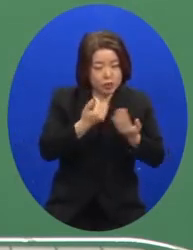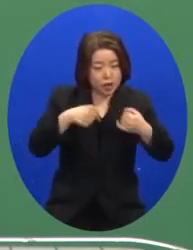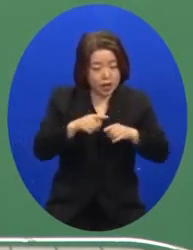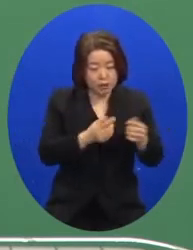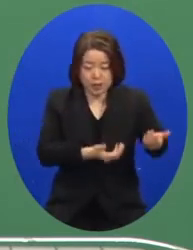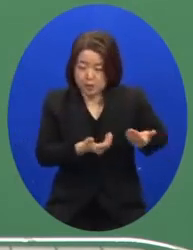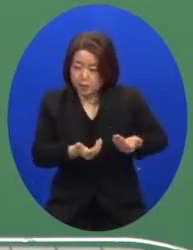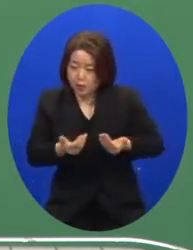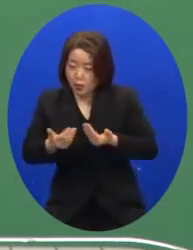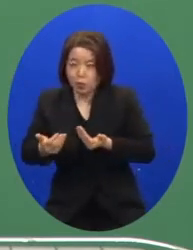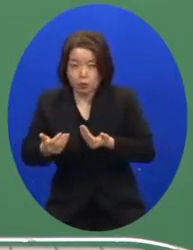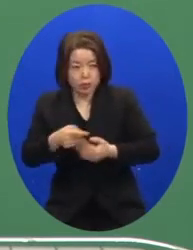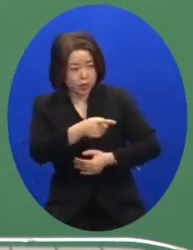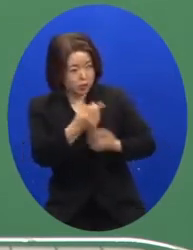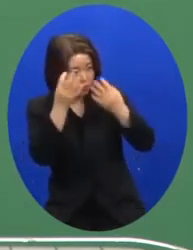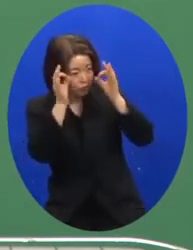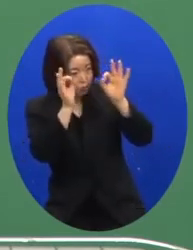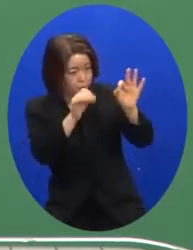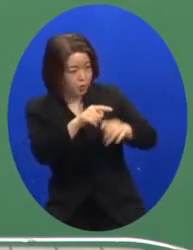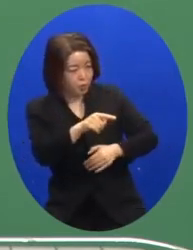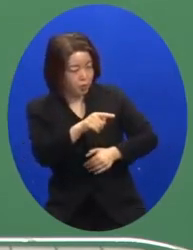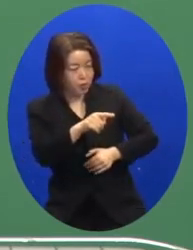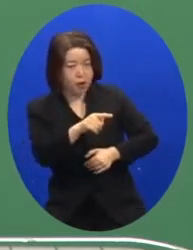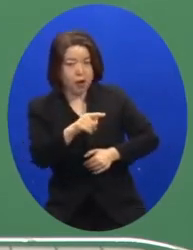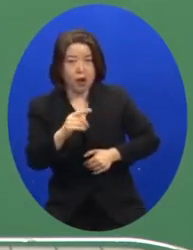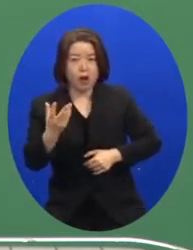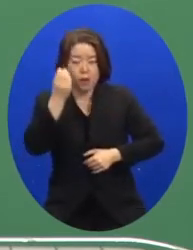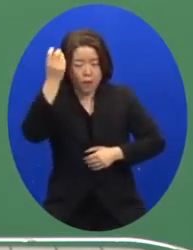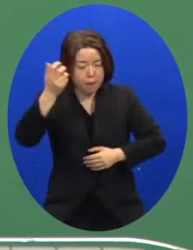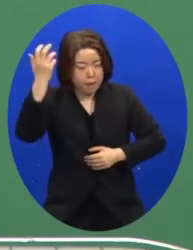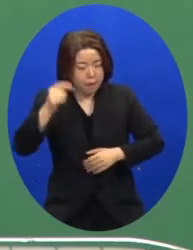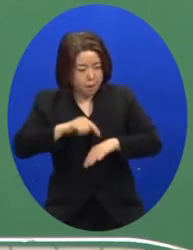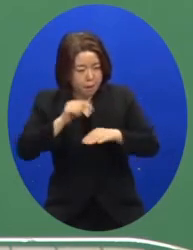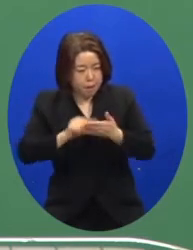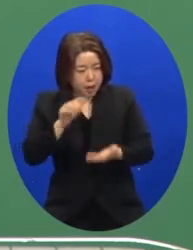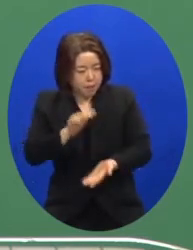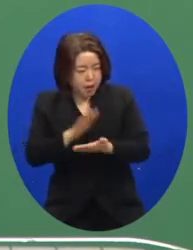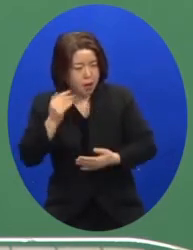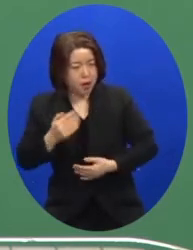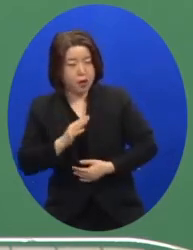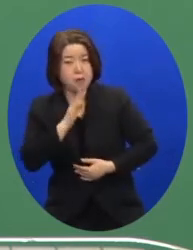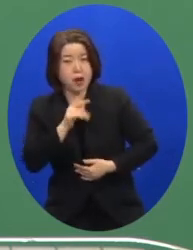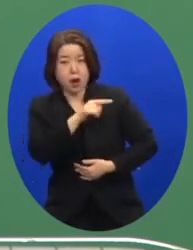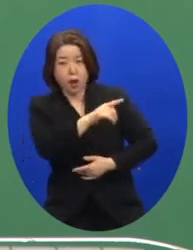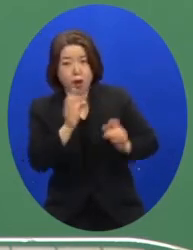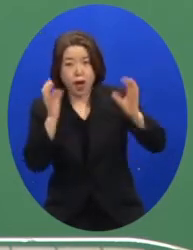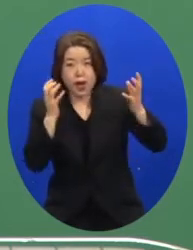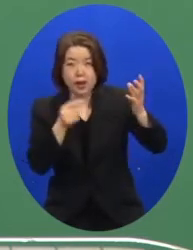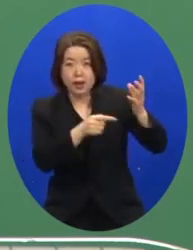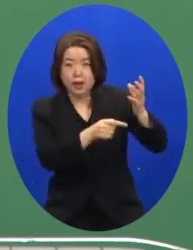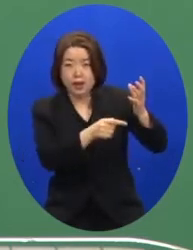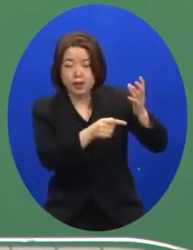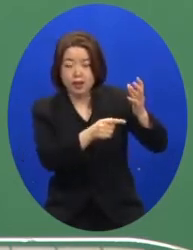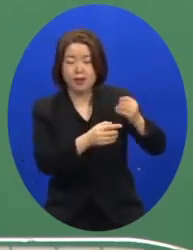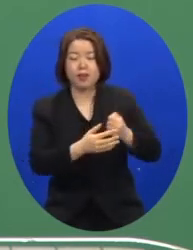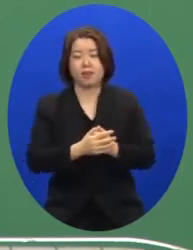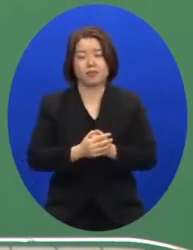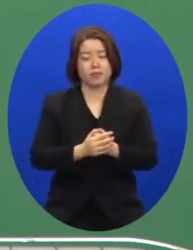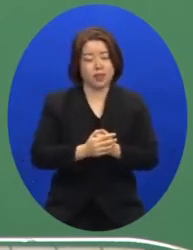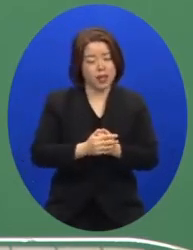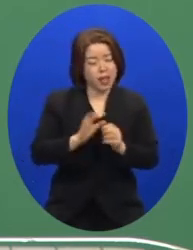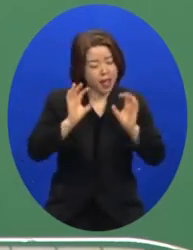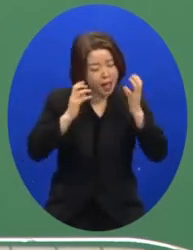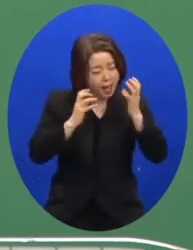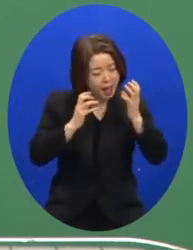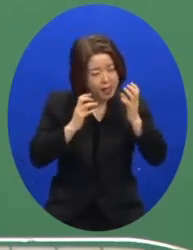가슴에 성령이 뜨겁게 역사 하기 시작해서 바로 저압 악이다 그래서 그 이 어린 아기